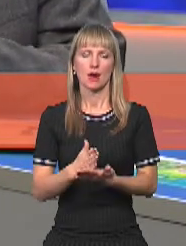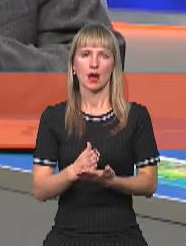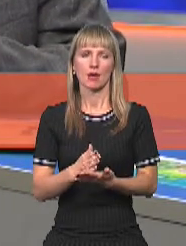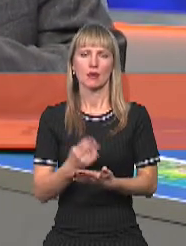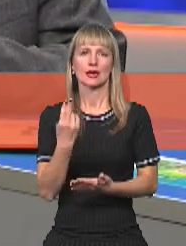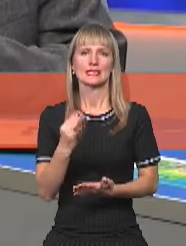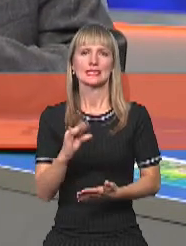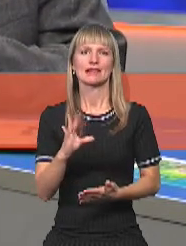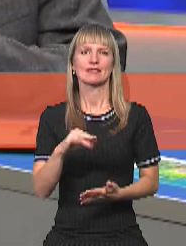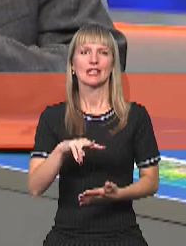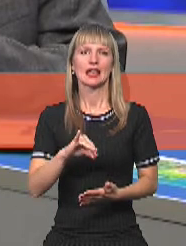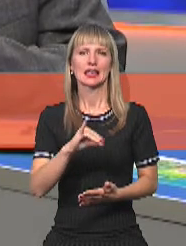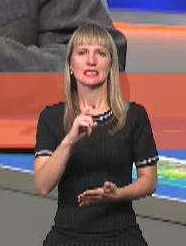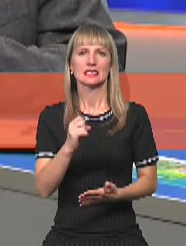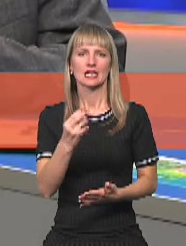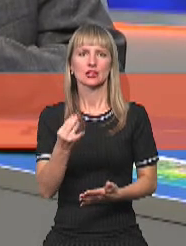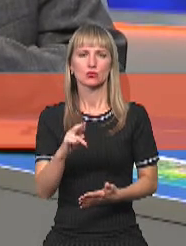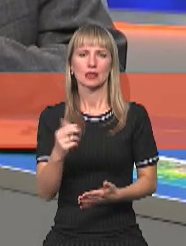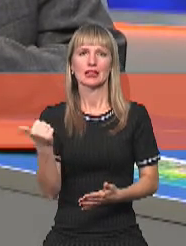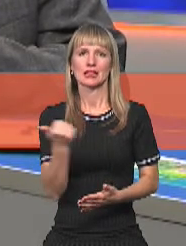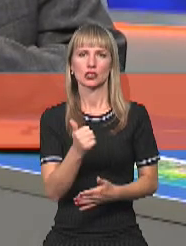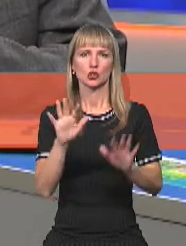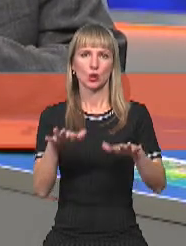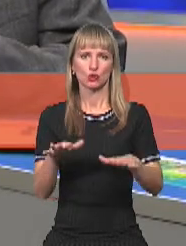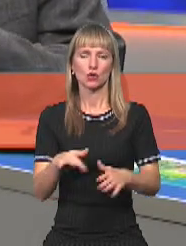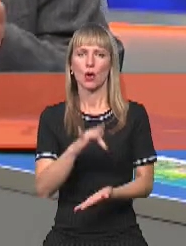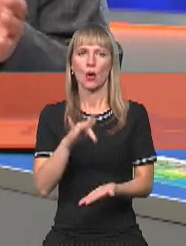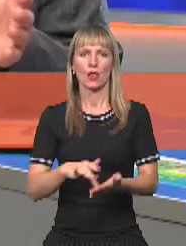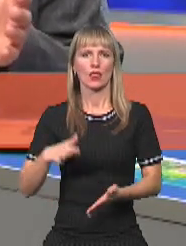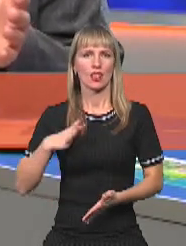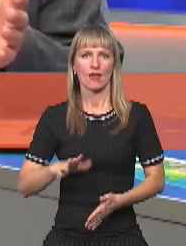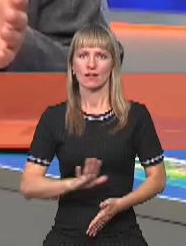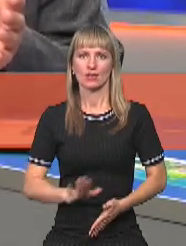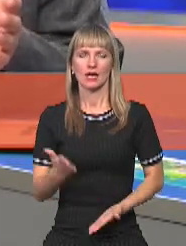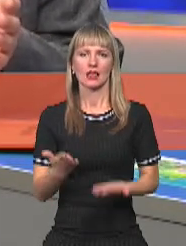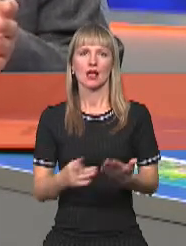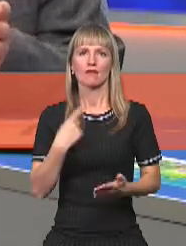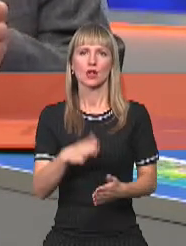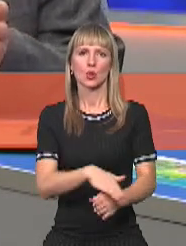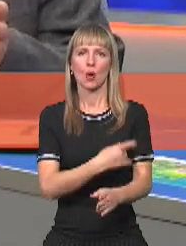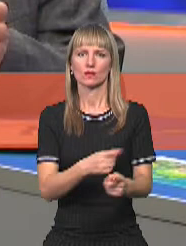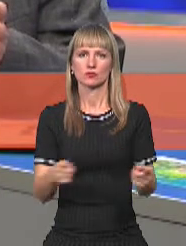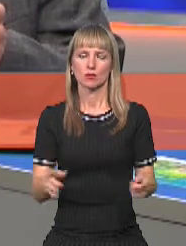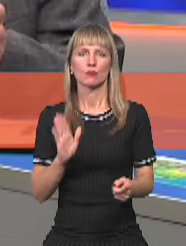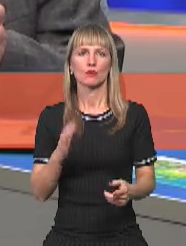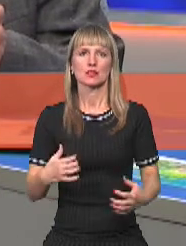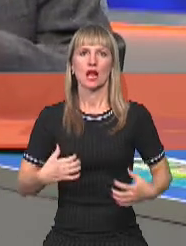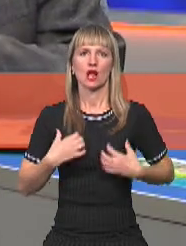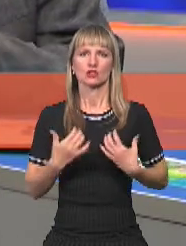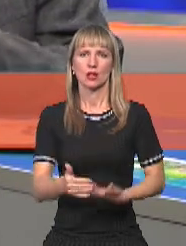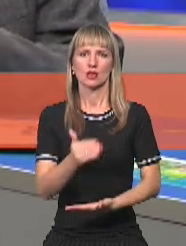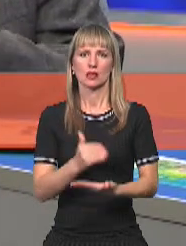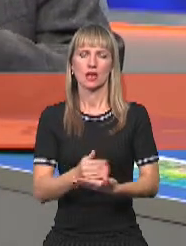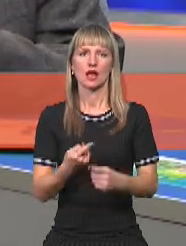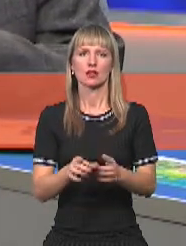але тиждень дощу місто не витримає. Якщо говорити про довший термін, то почнуться страшні наслідки. Да?